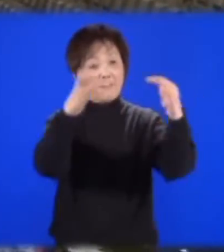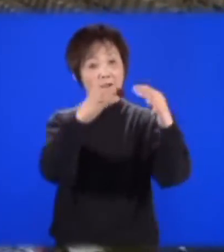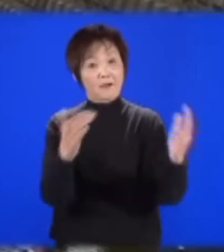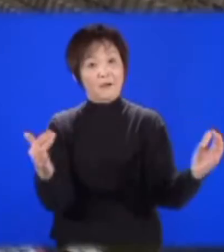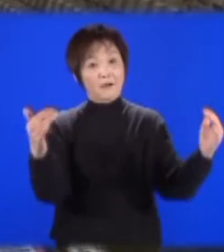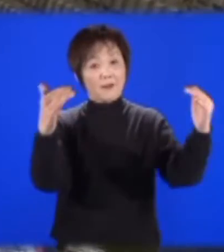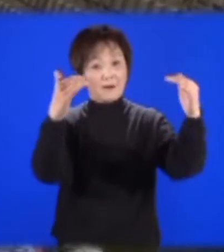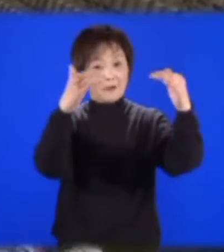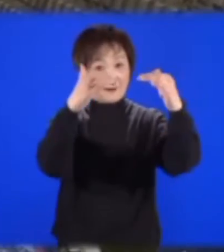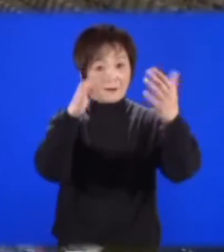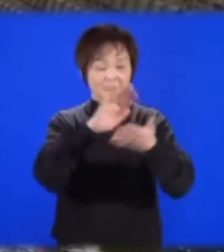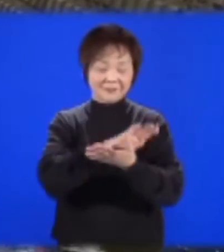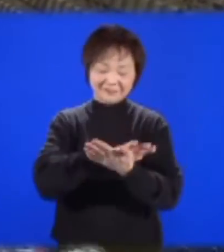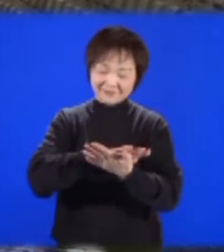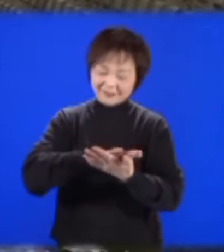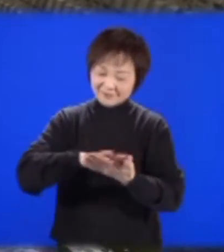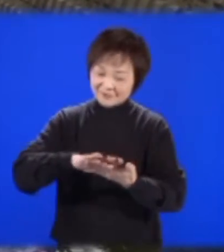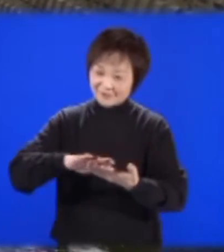よ。